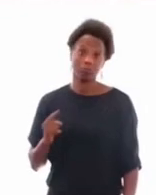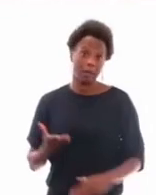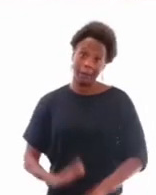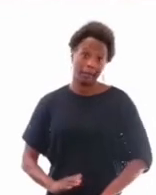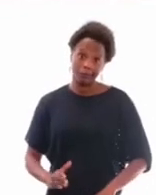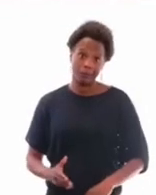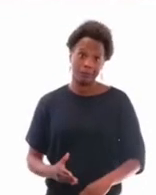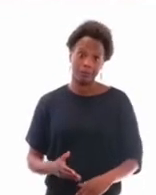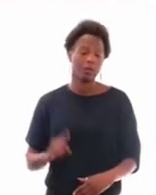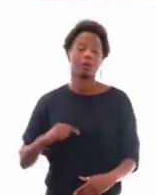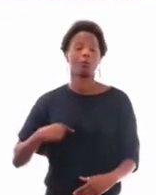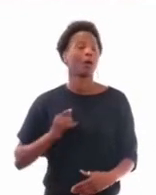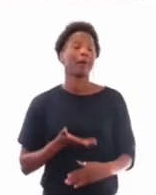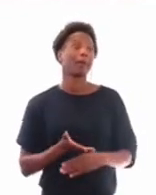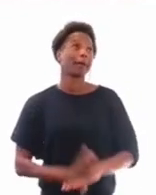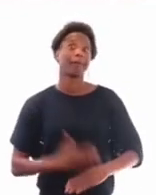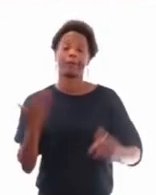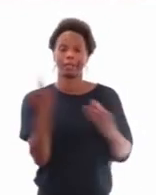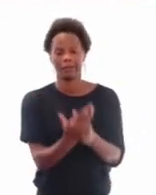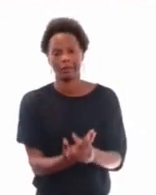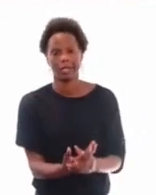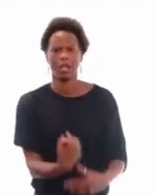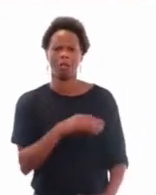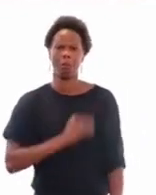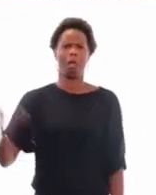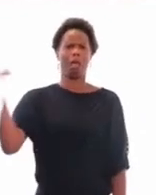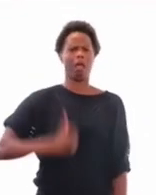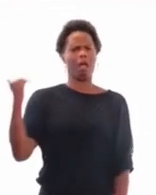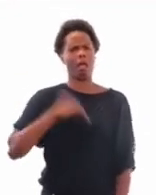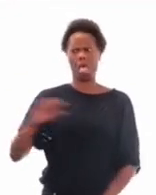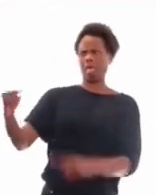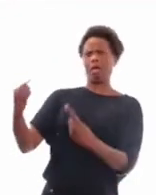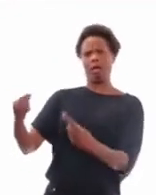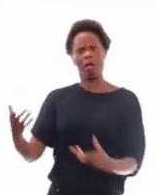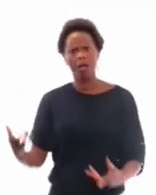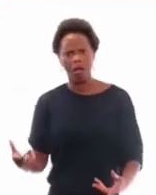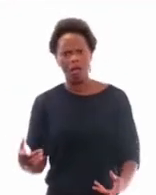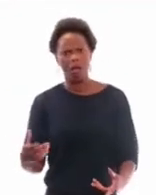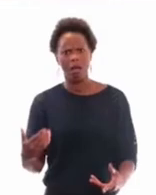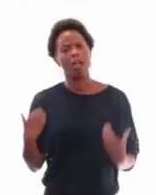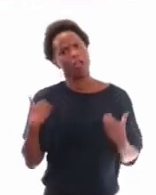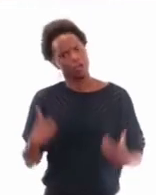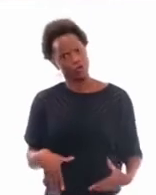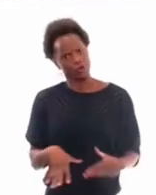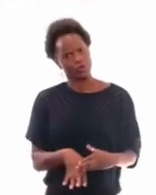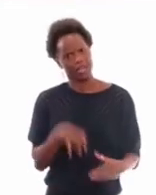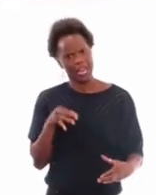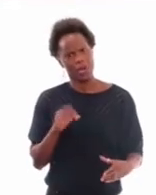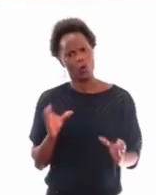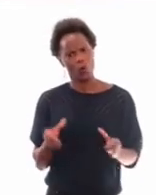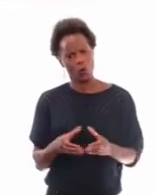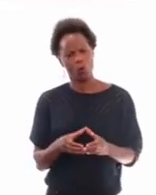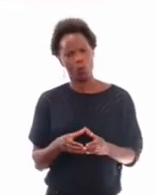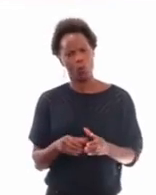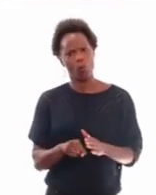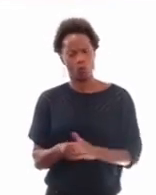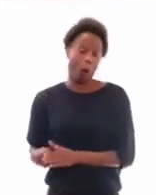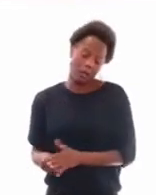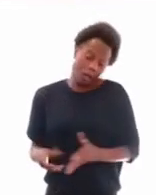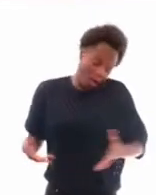Mais comme on nous a interpellés, notamment l'élu de droite que je suis, élu assumé de droite, je me